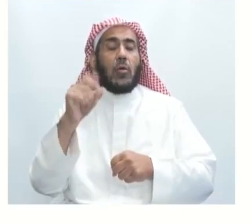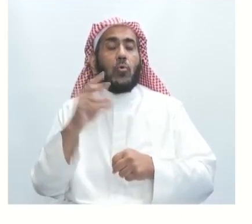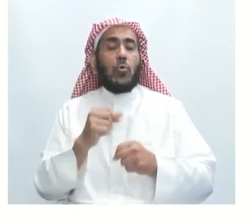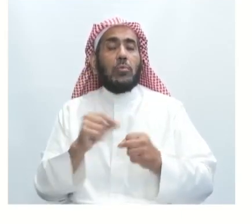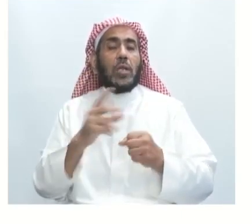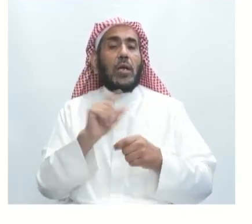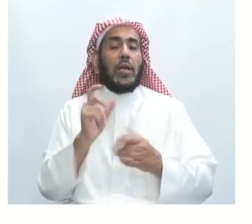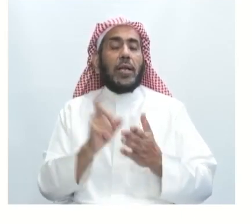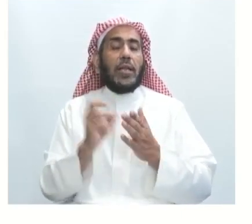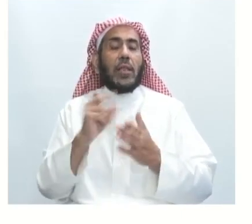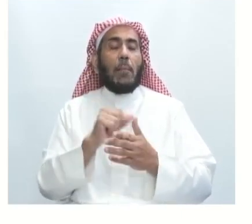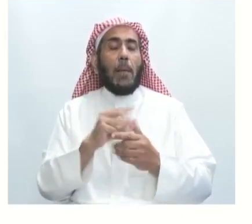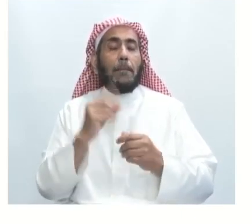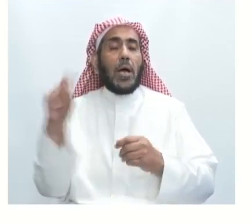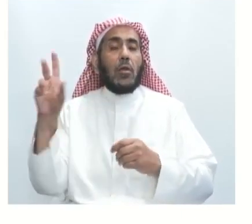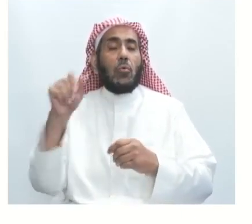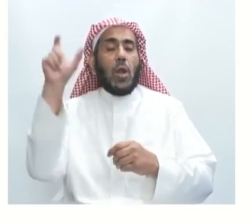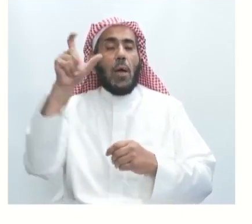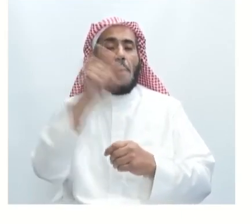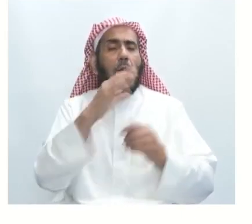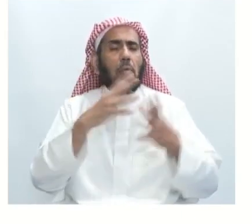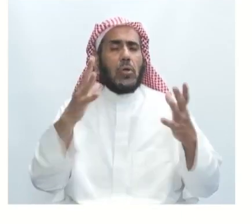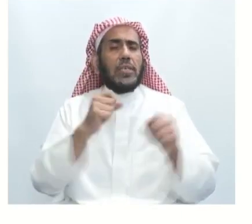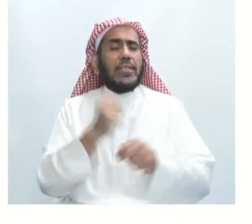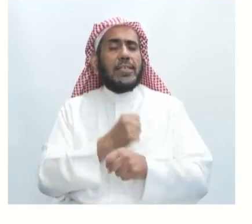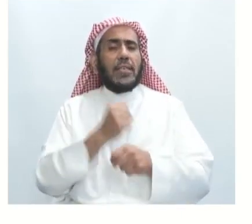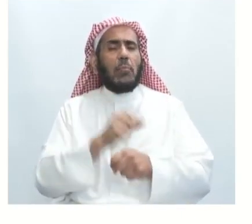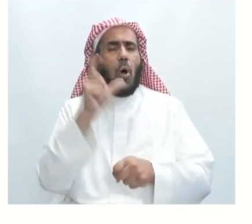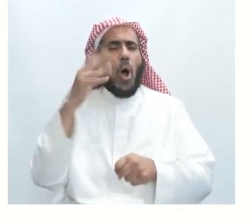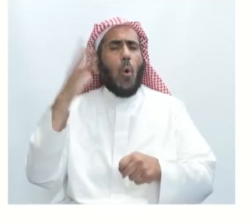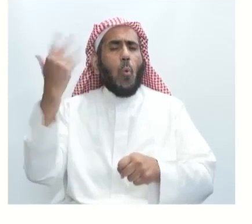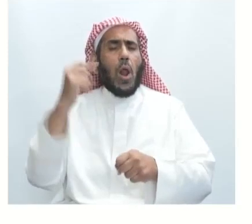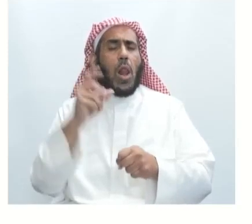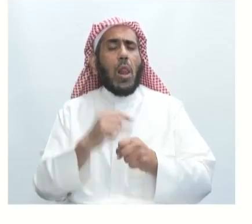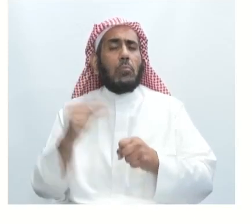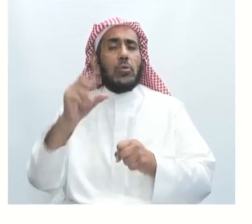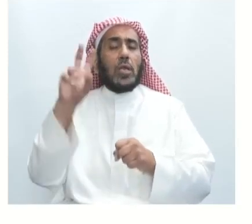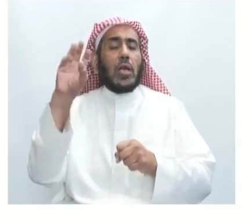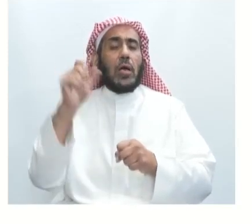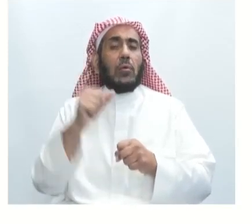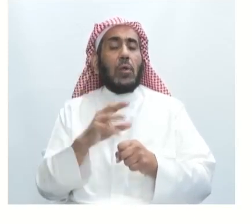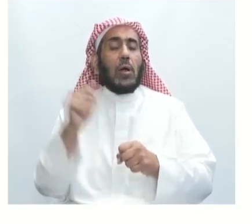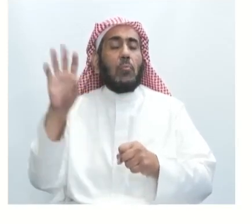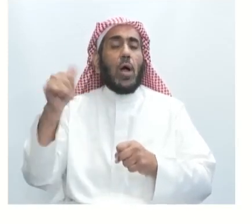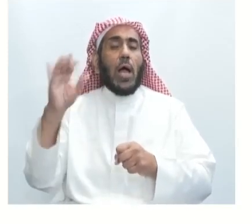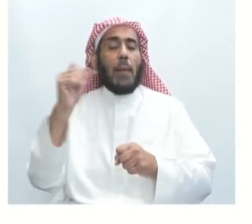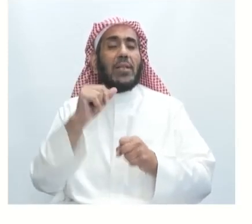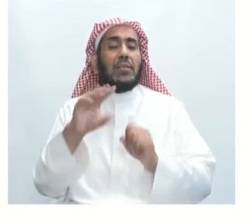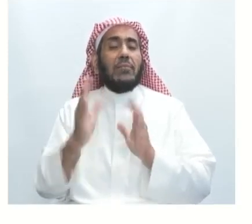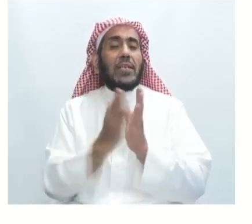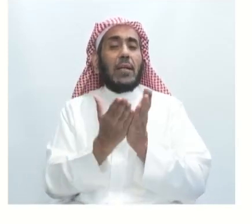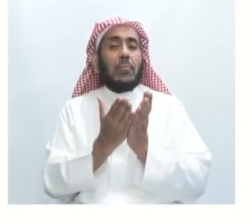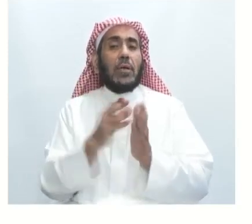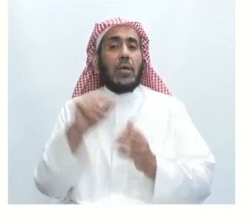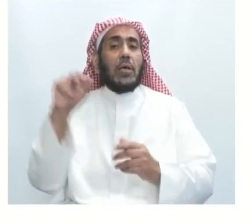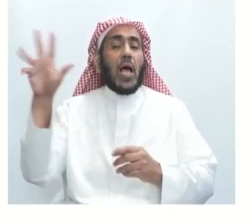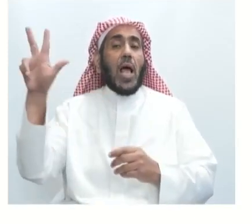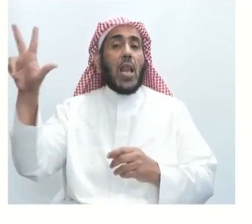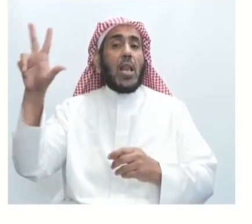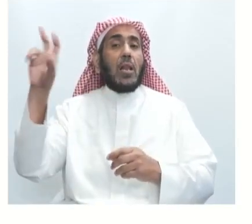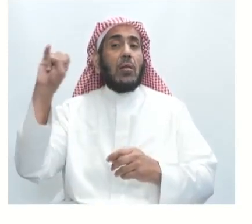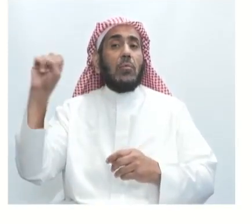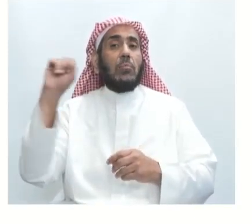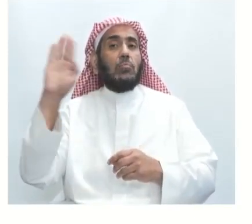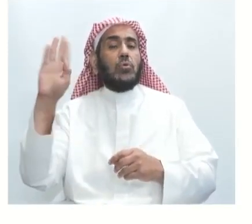النظام ان بعض علماء المسلمين قد استخدموا مصطلح القانون ومنهم ابو حامد الغزالي في كتابه المستصفى